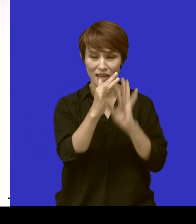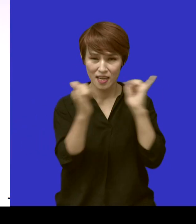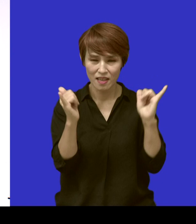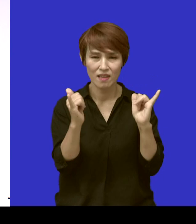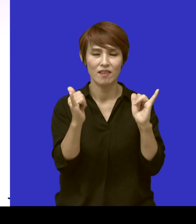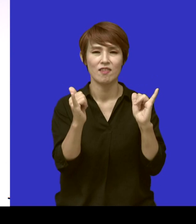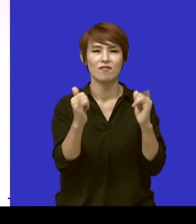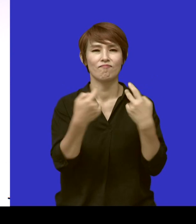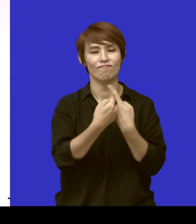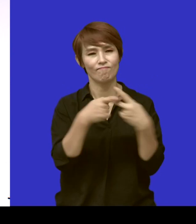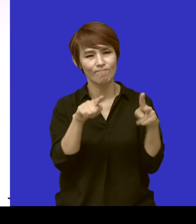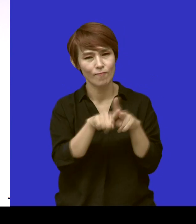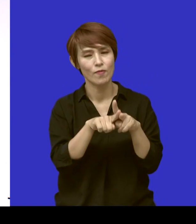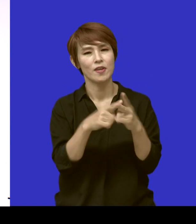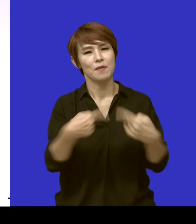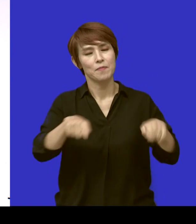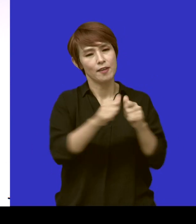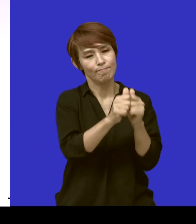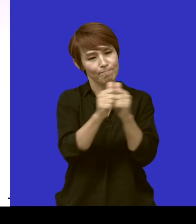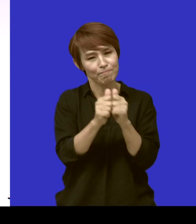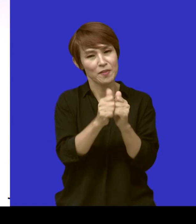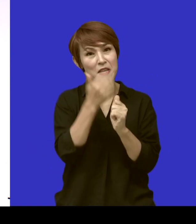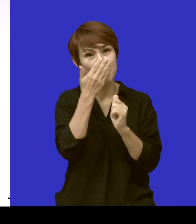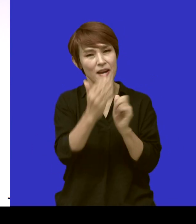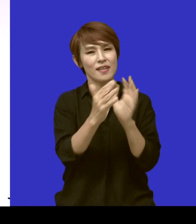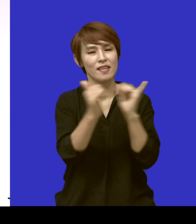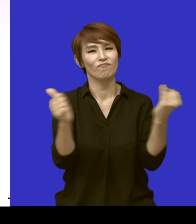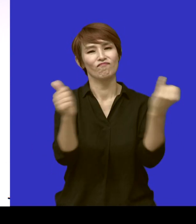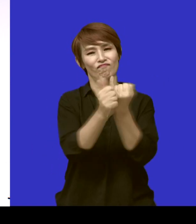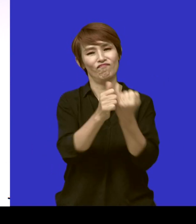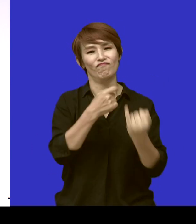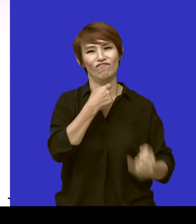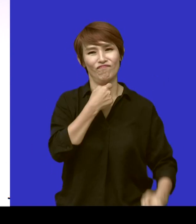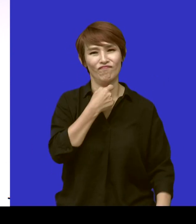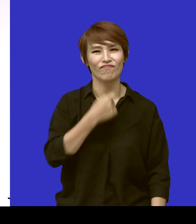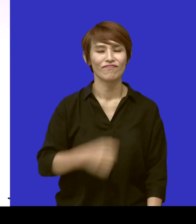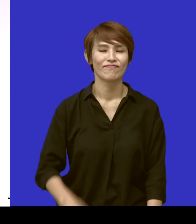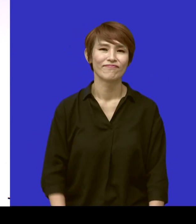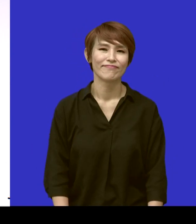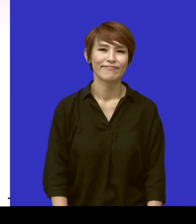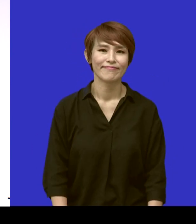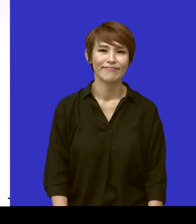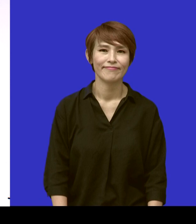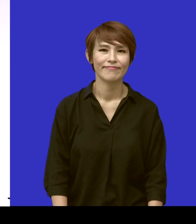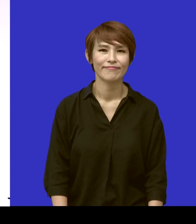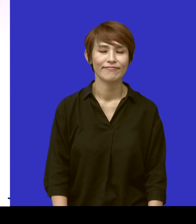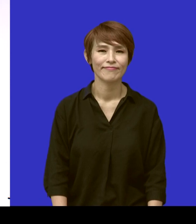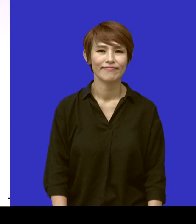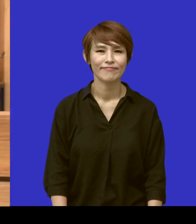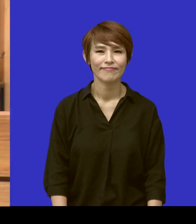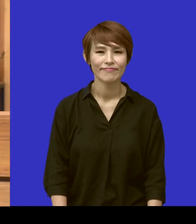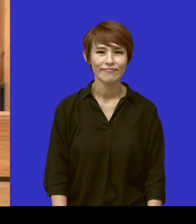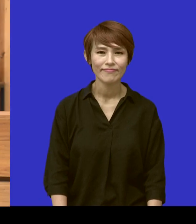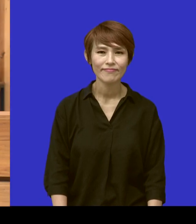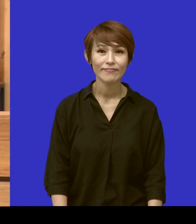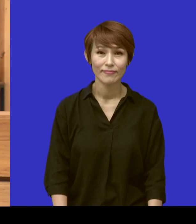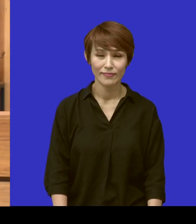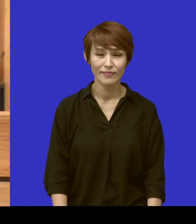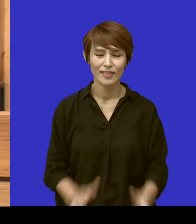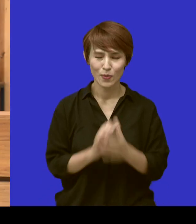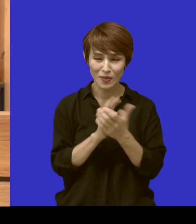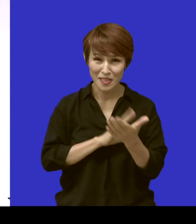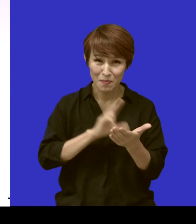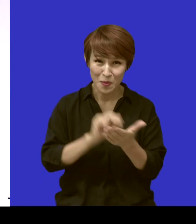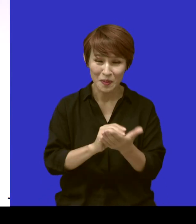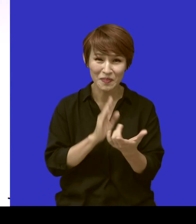이해하고 도와주고 같이 살 수 있는 네네. 그런 설리범 같은 배우자였으면 좋겠습니다. 아, 그런 기도 제목을